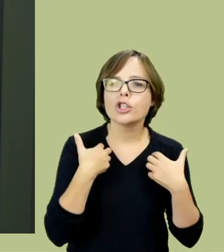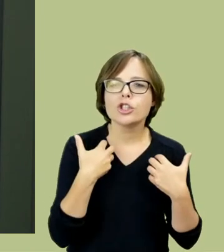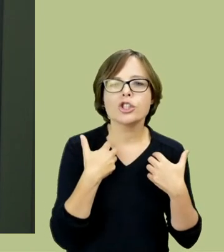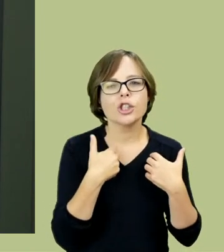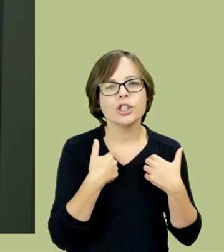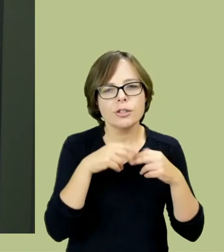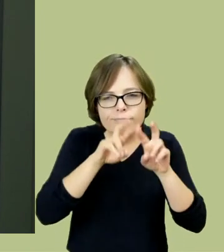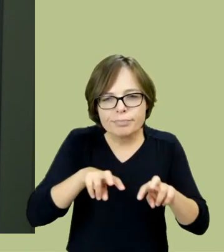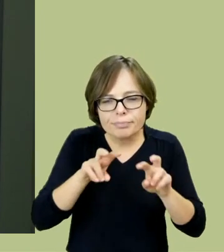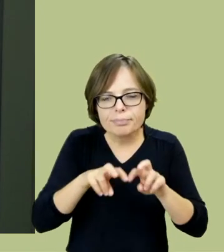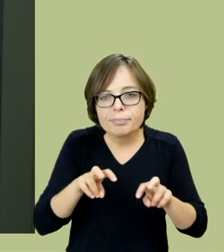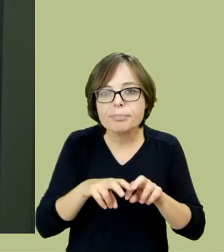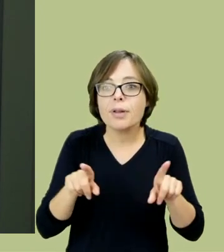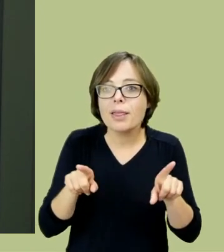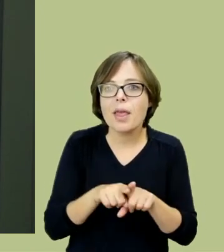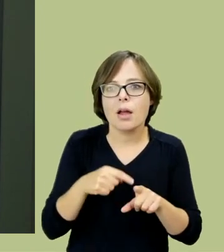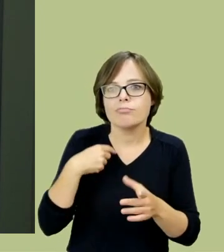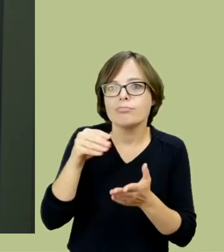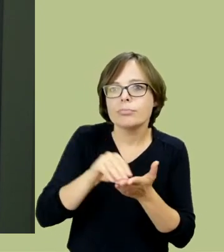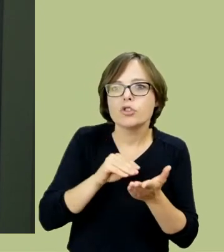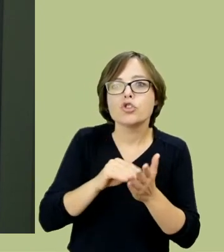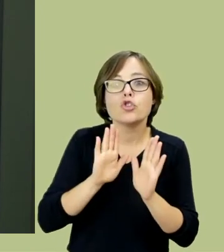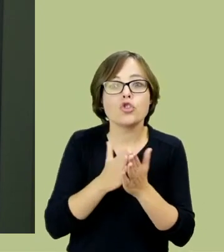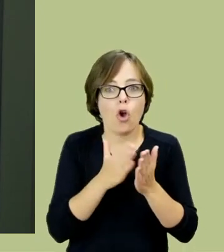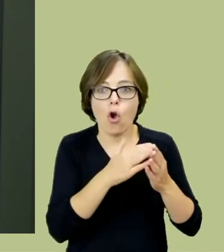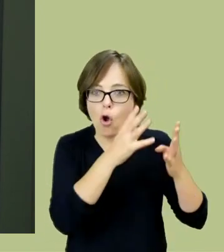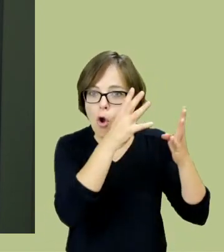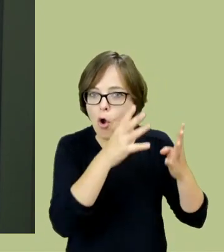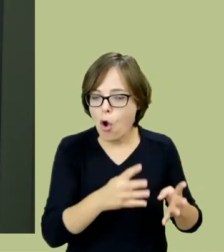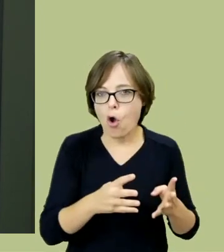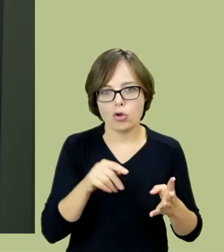było napisanie książki o niej,